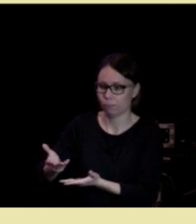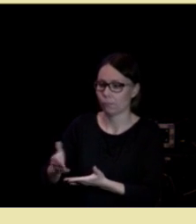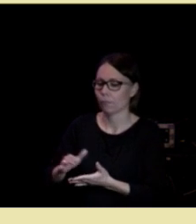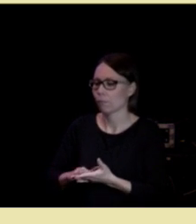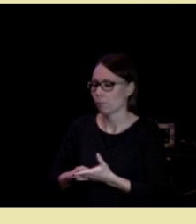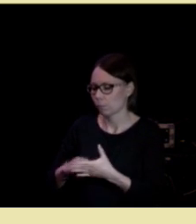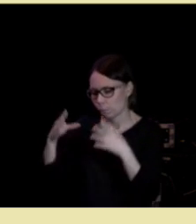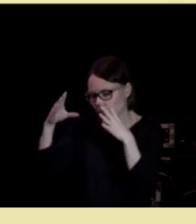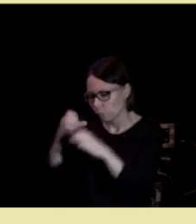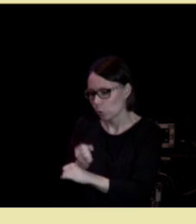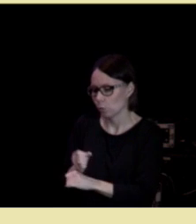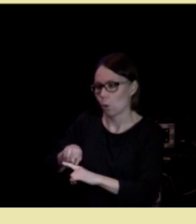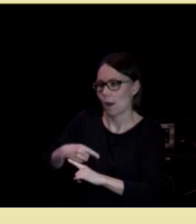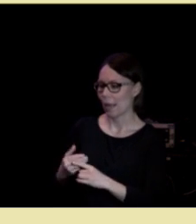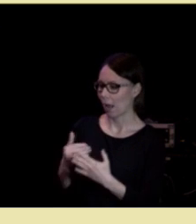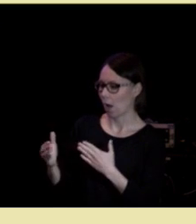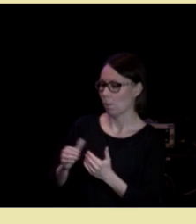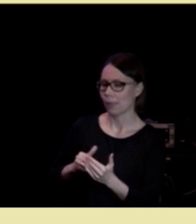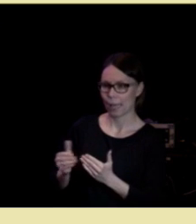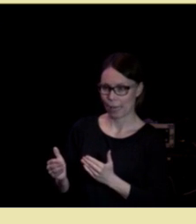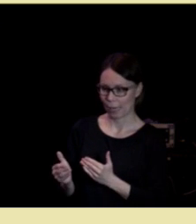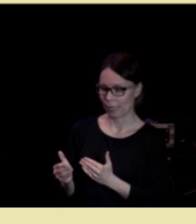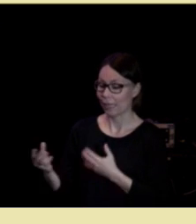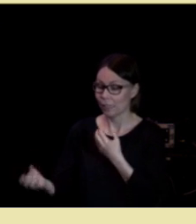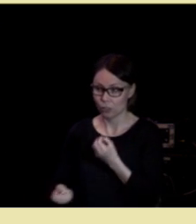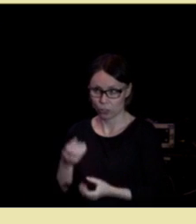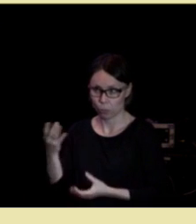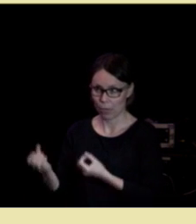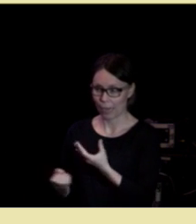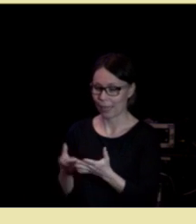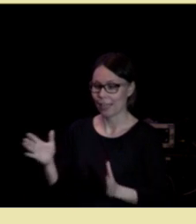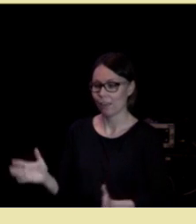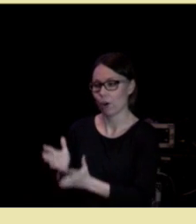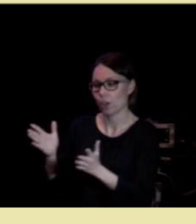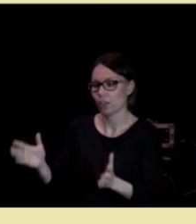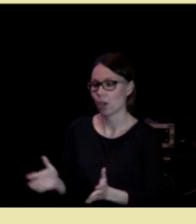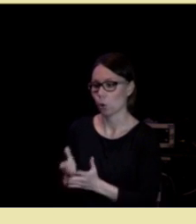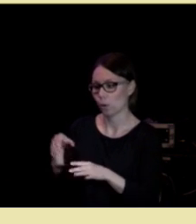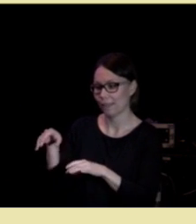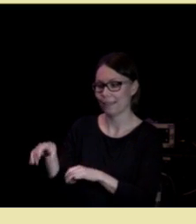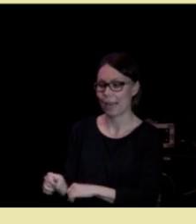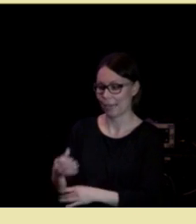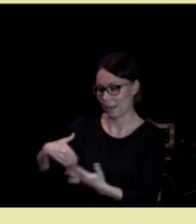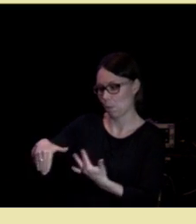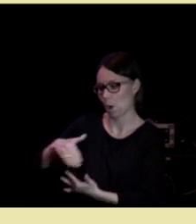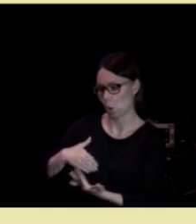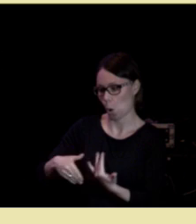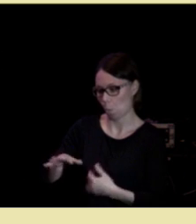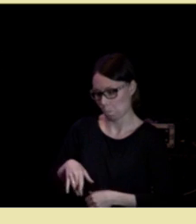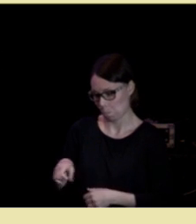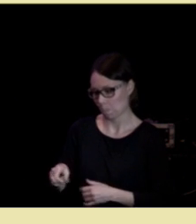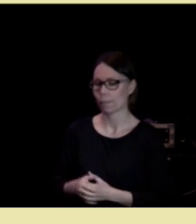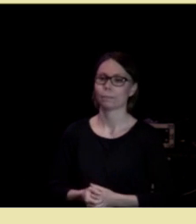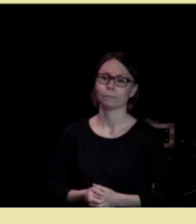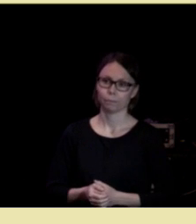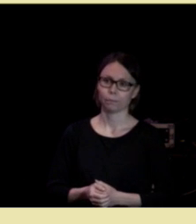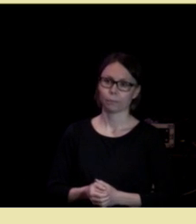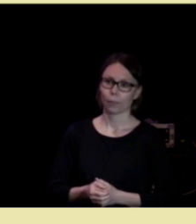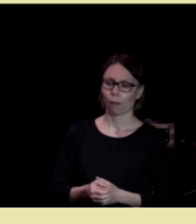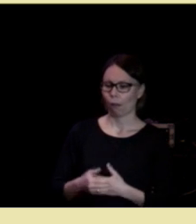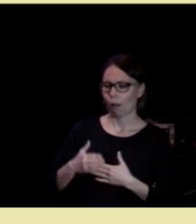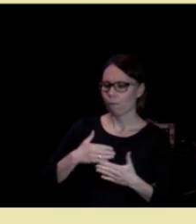fullt fokus på rehabilitering I et stimulerende, ivaretagende og tilgjengelig miljø. Den